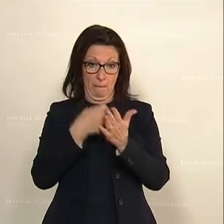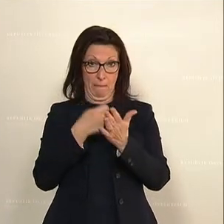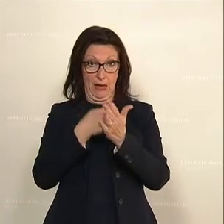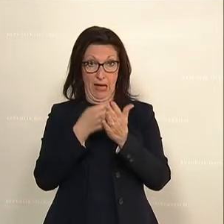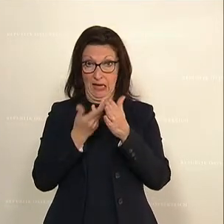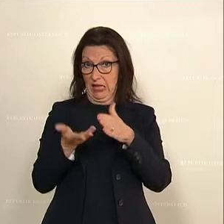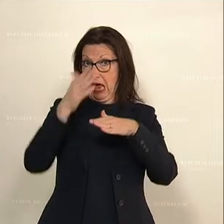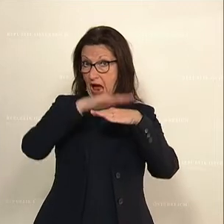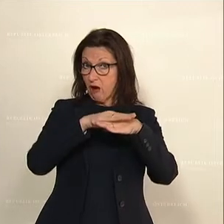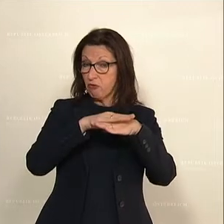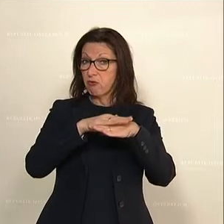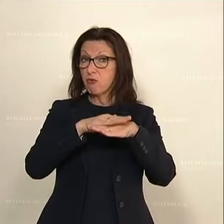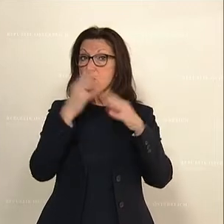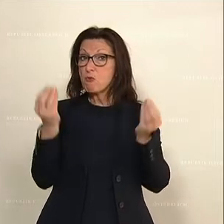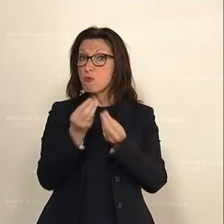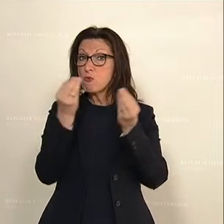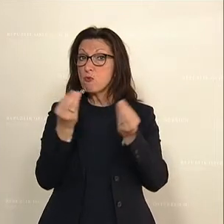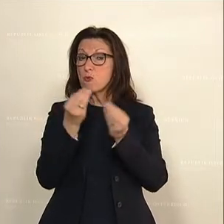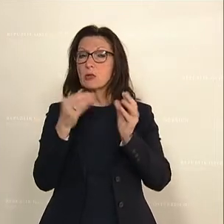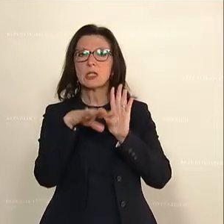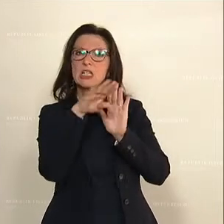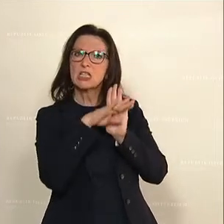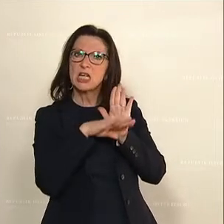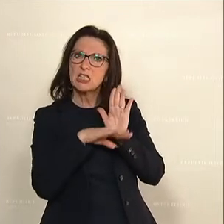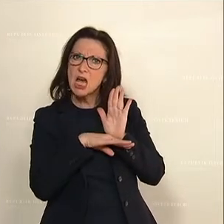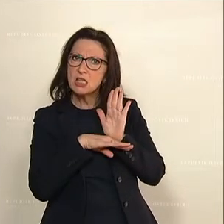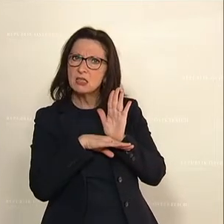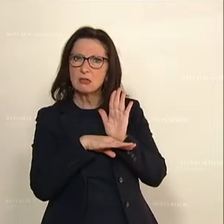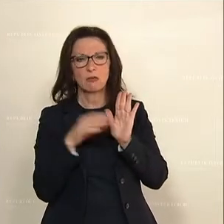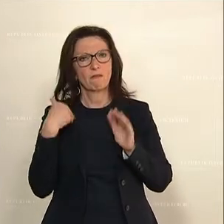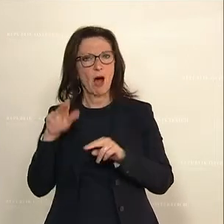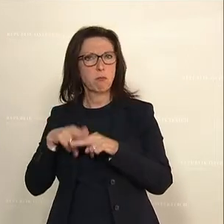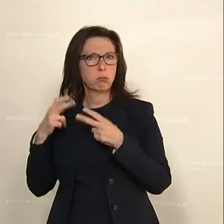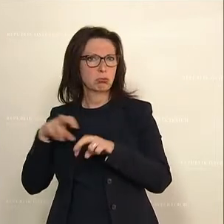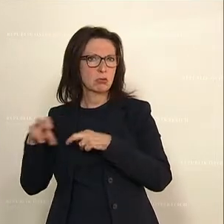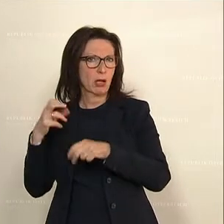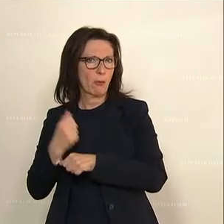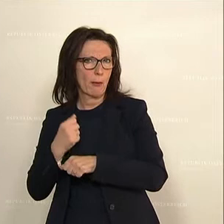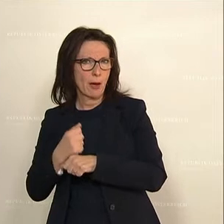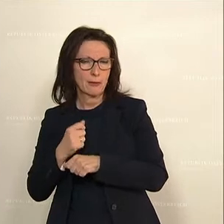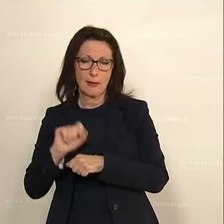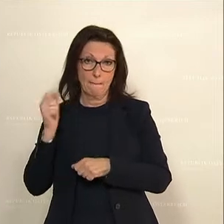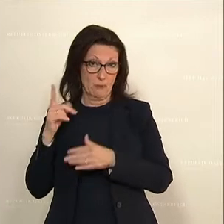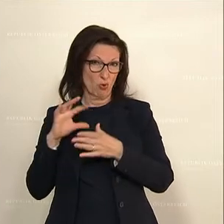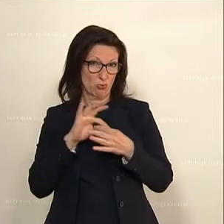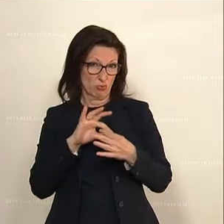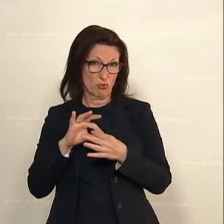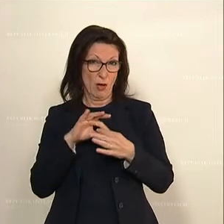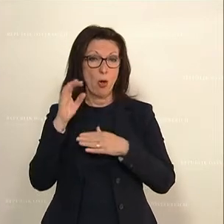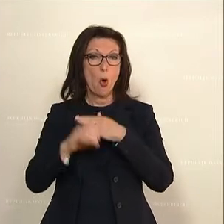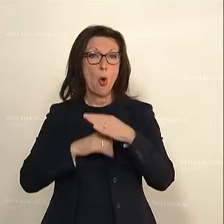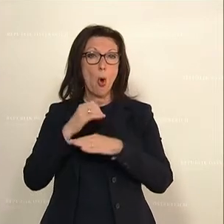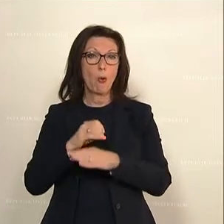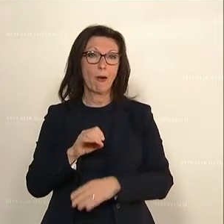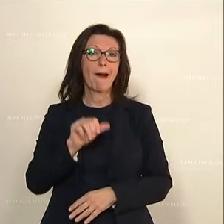Preissteigerungen sind die Gesetzesbeschlüsse der Bundesregierung, insbesondere im Rahmen der